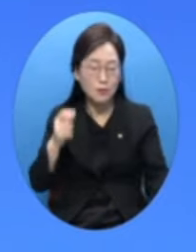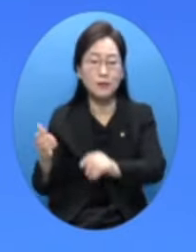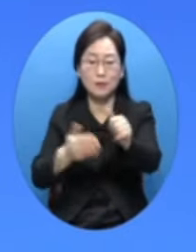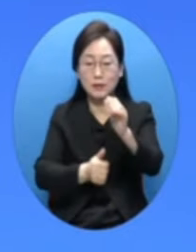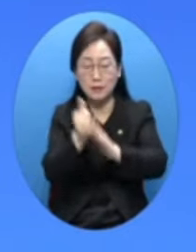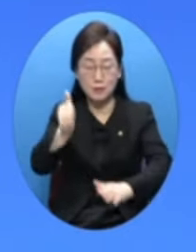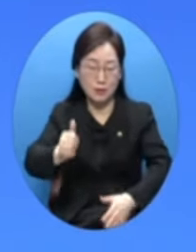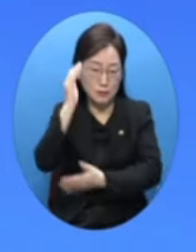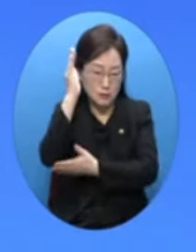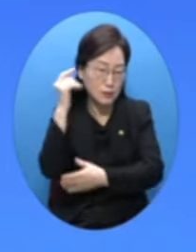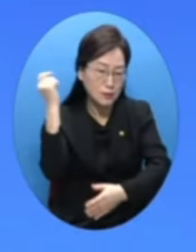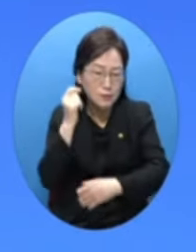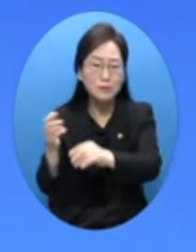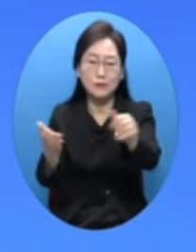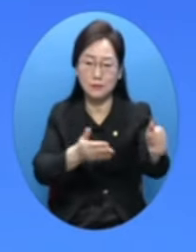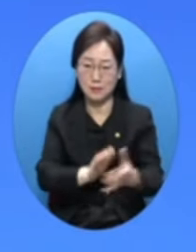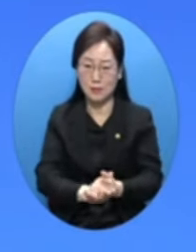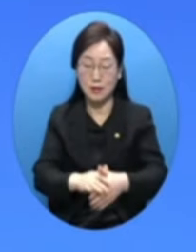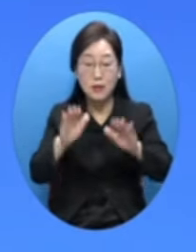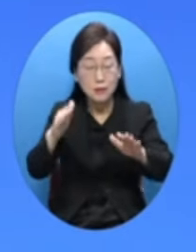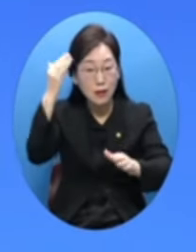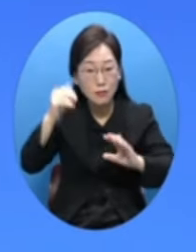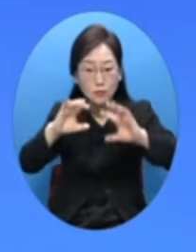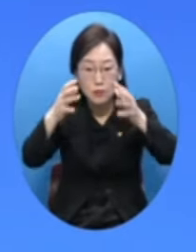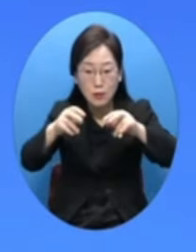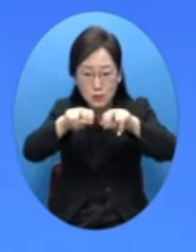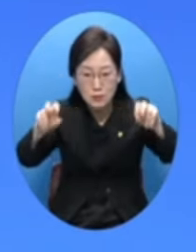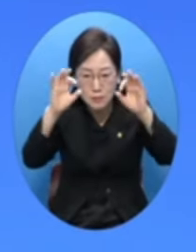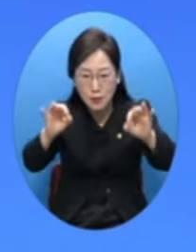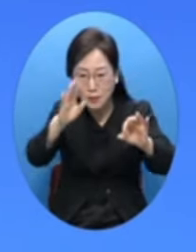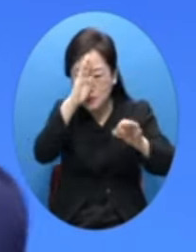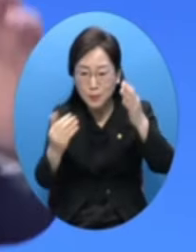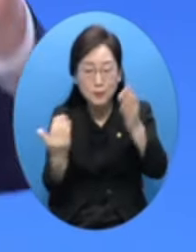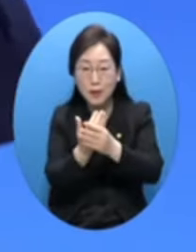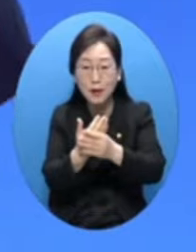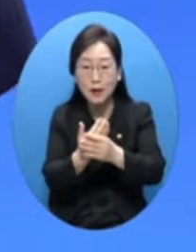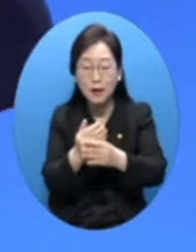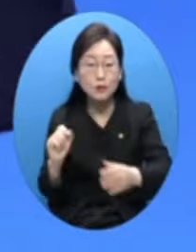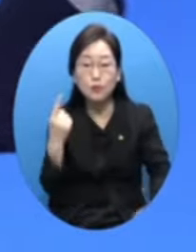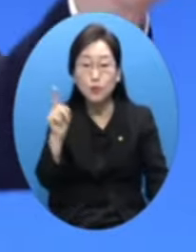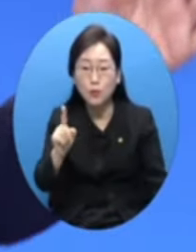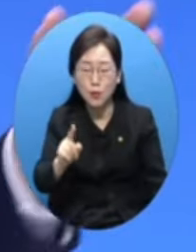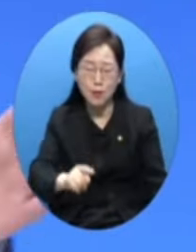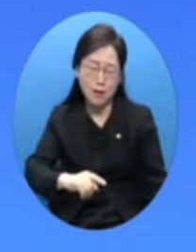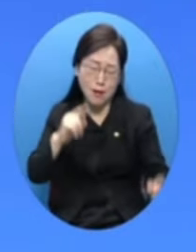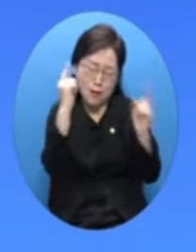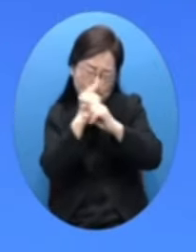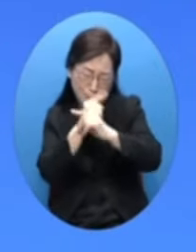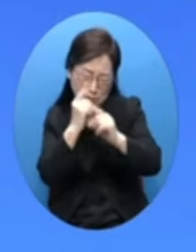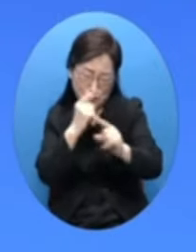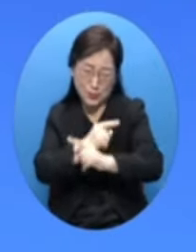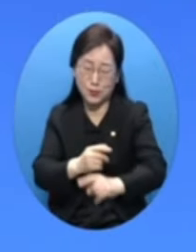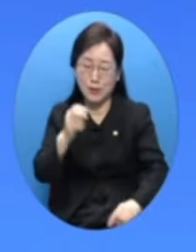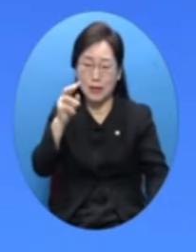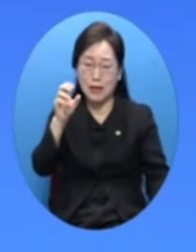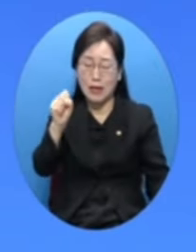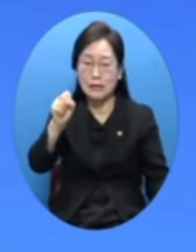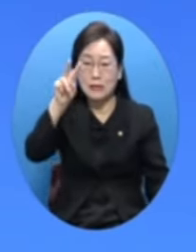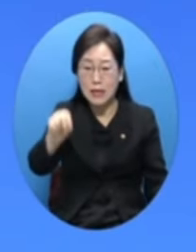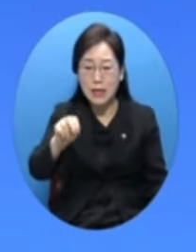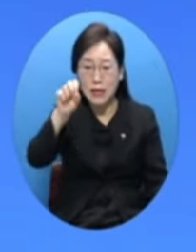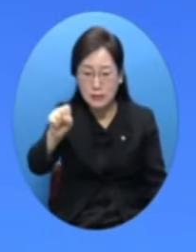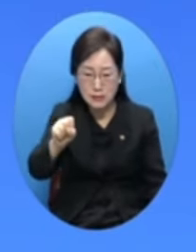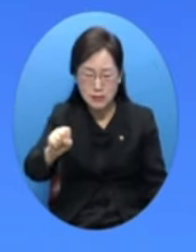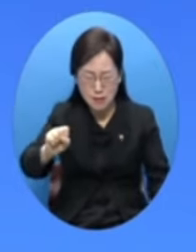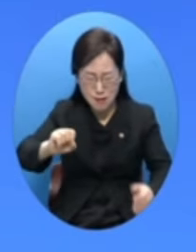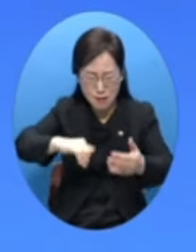메시지를 들으시기 바랍니다. 오늘날 대한민국이 병이 든 이유는 온갖 나쁜 얘기가 그냥 SNS 쪽에서 뒤집혔기